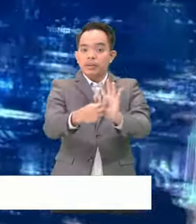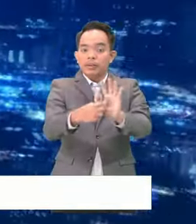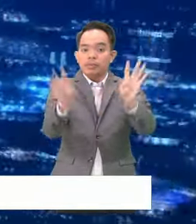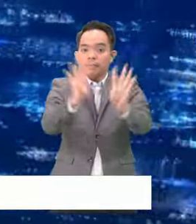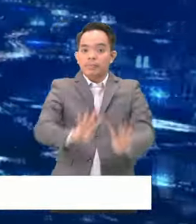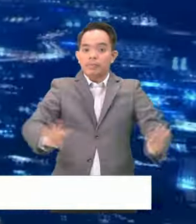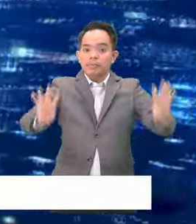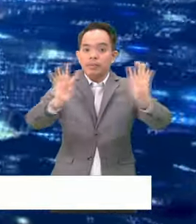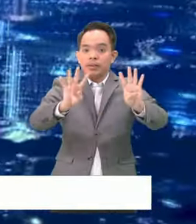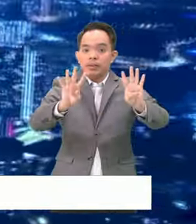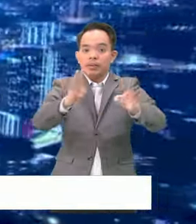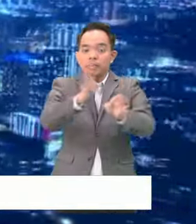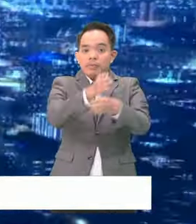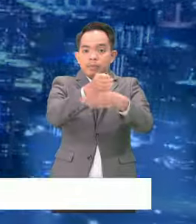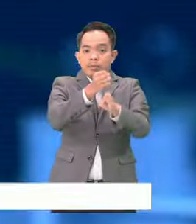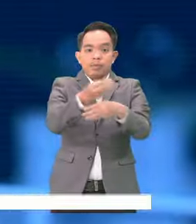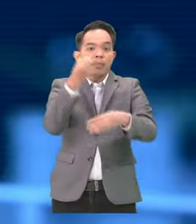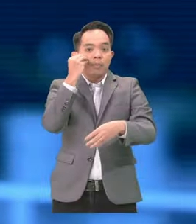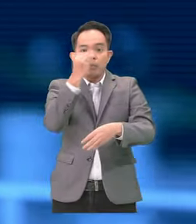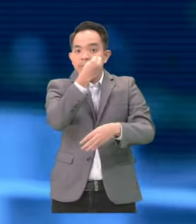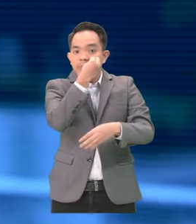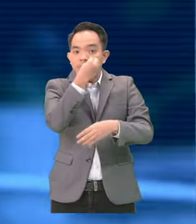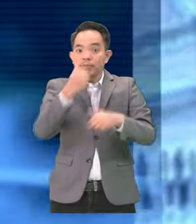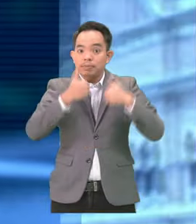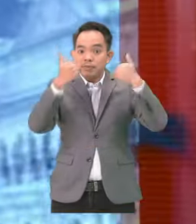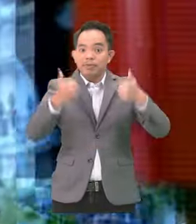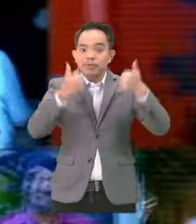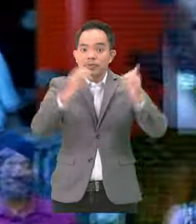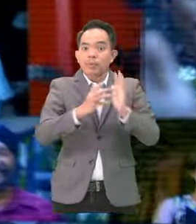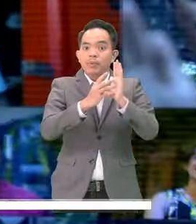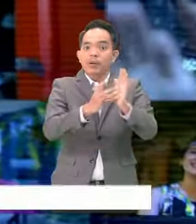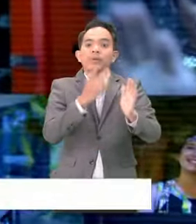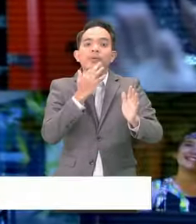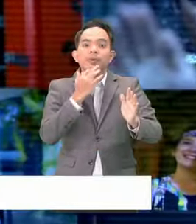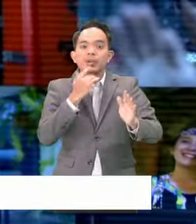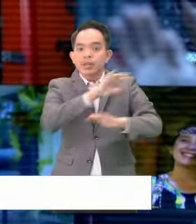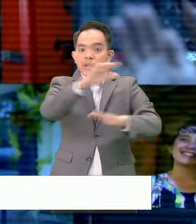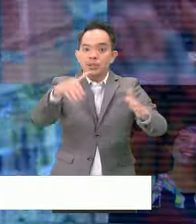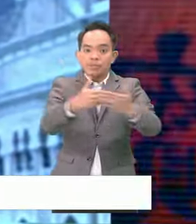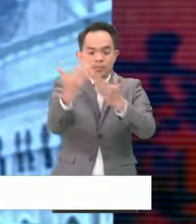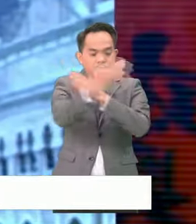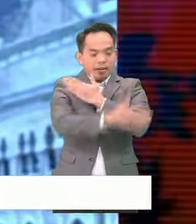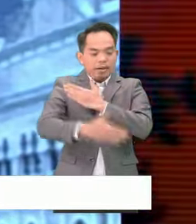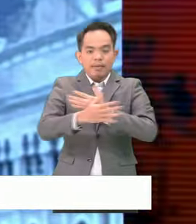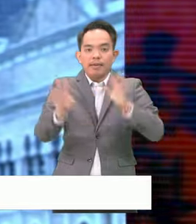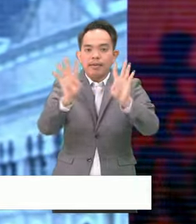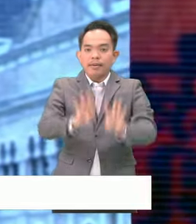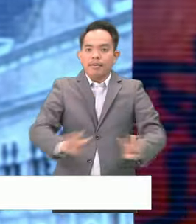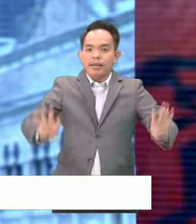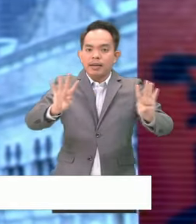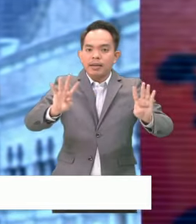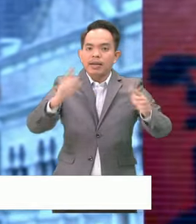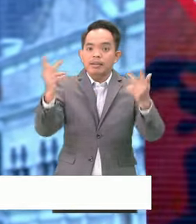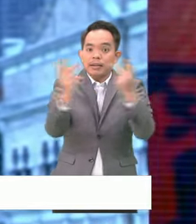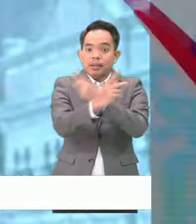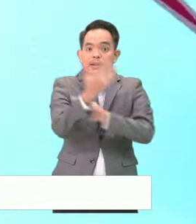ASEAN dalam kitaran berbentuk bunga raya dengan warna yang mewakili warna utama bendera semua negara anggota ASEAN. Ini kali